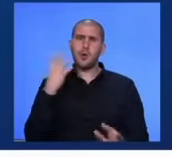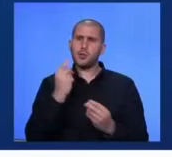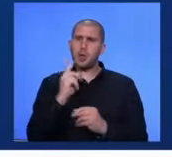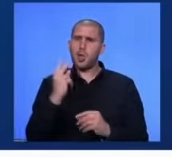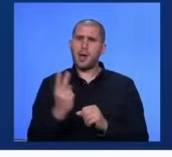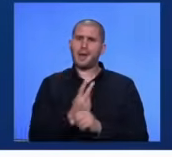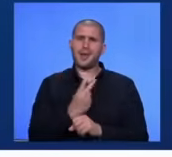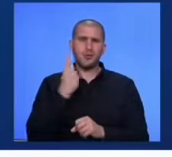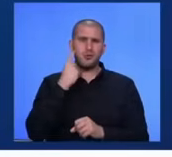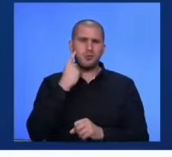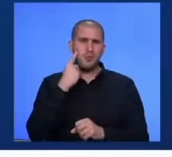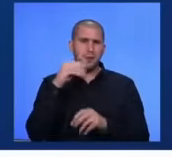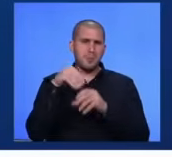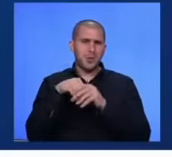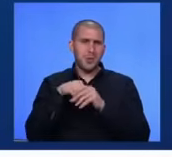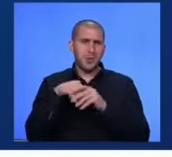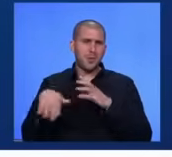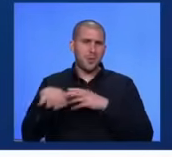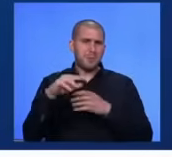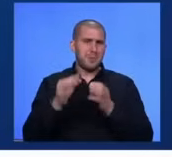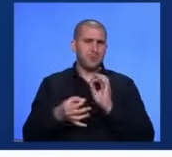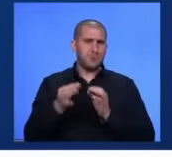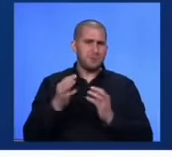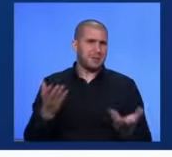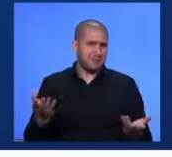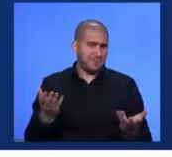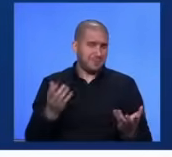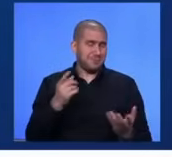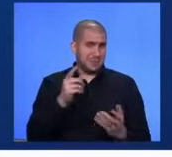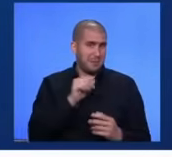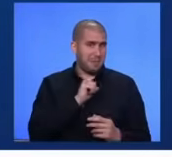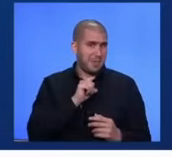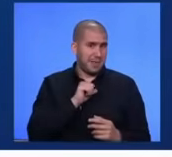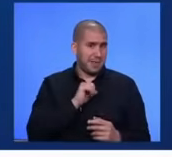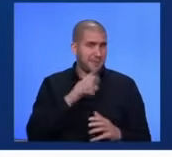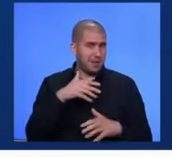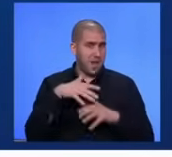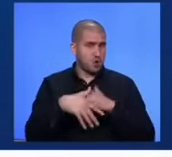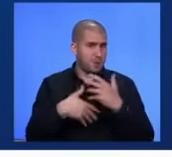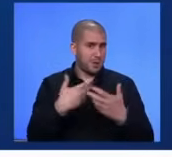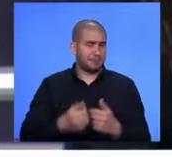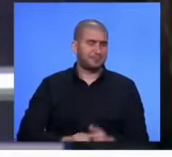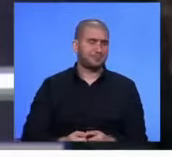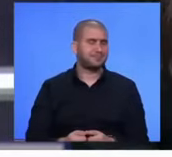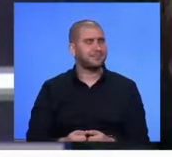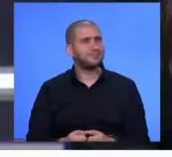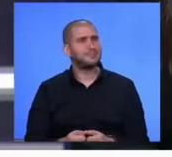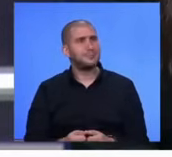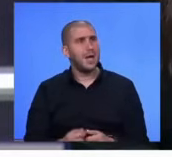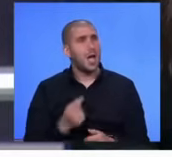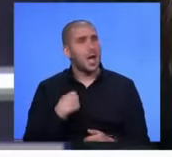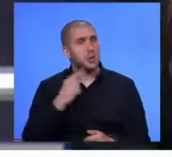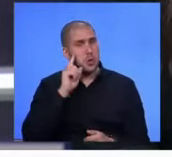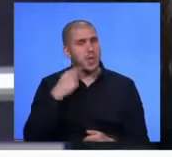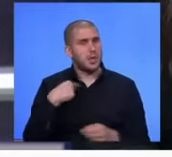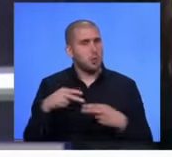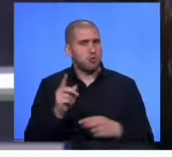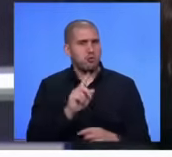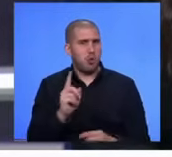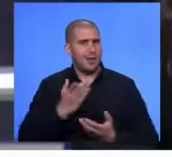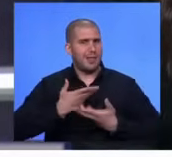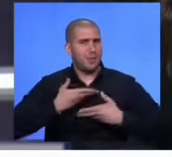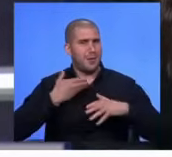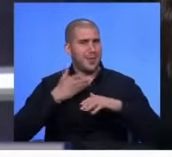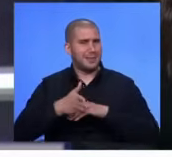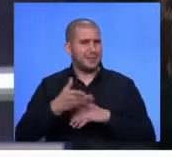לשמוע בין הכתלים שלו, וזה... מעניין, אם תהיה לזה השפעה. אני לא יודעת, אני חוששת שלא ייתנו לנו להיכנס